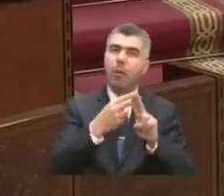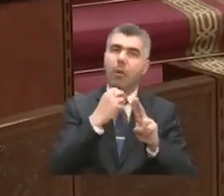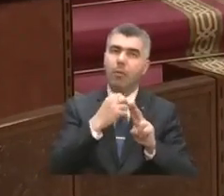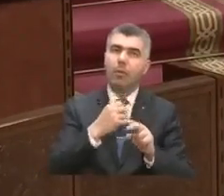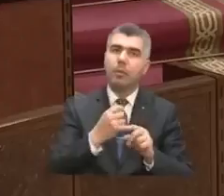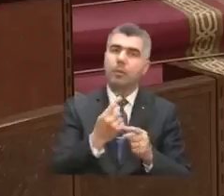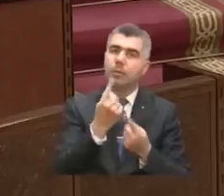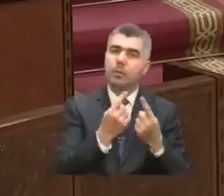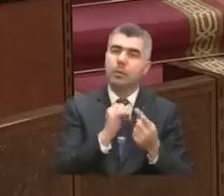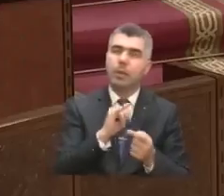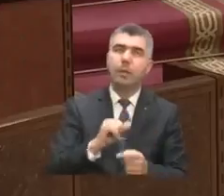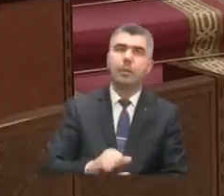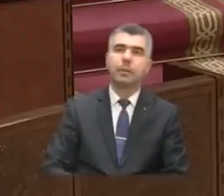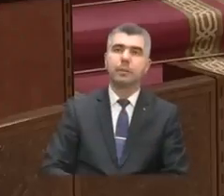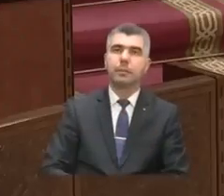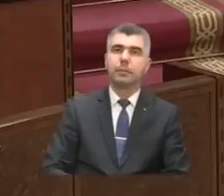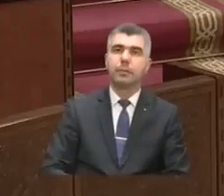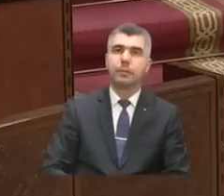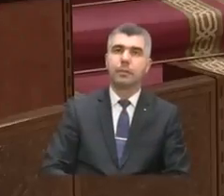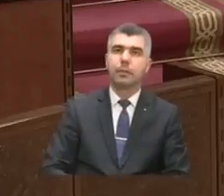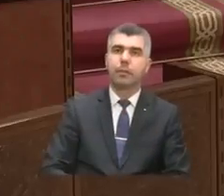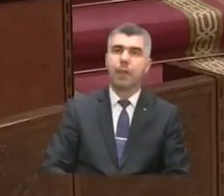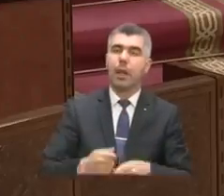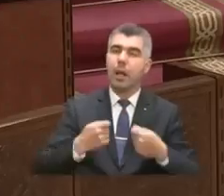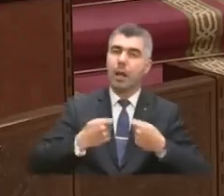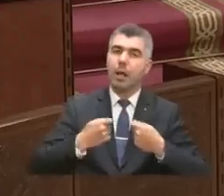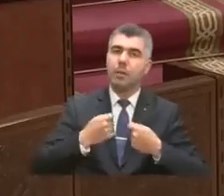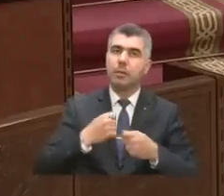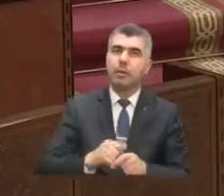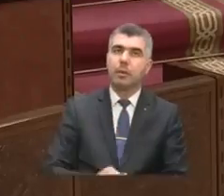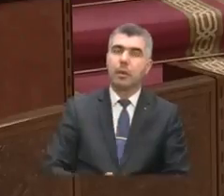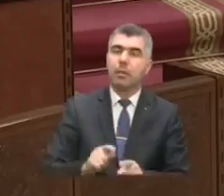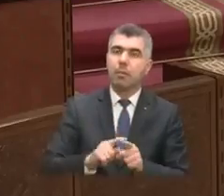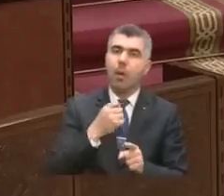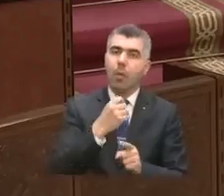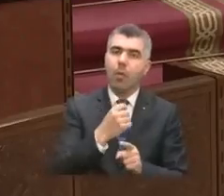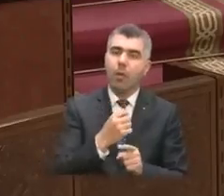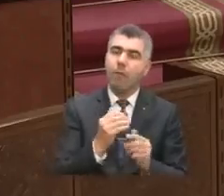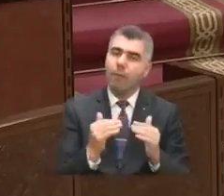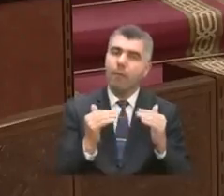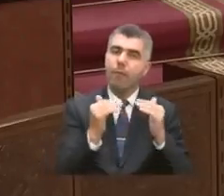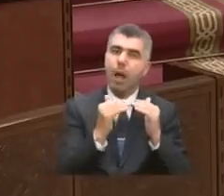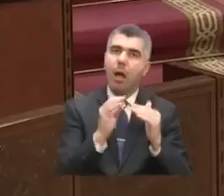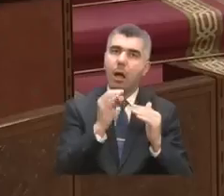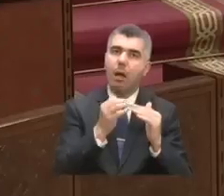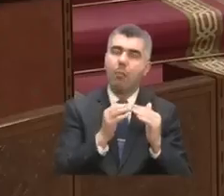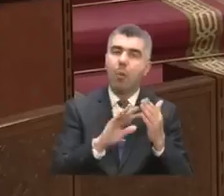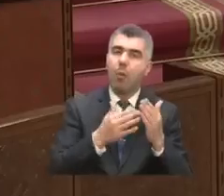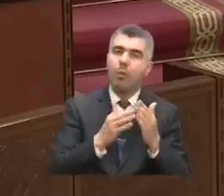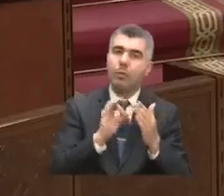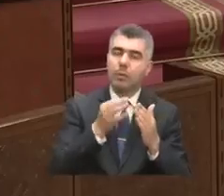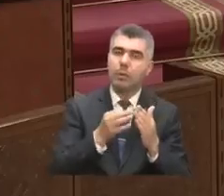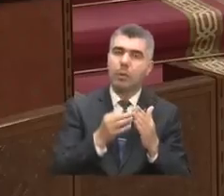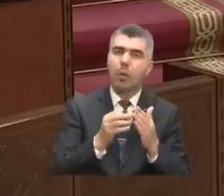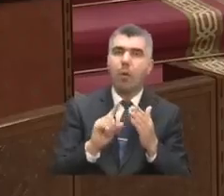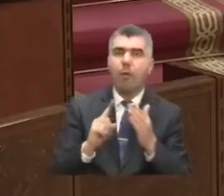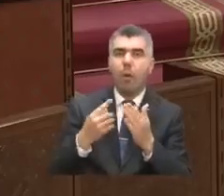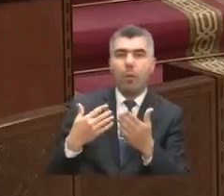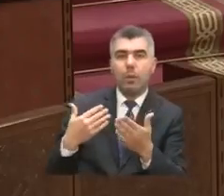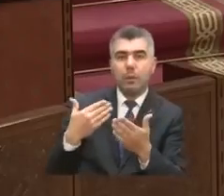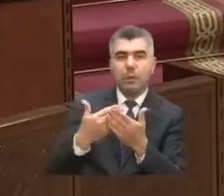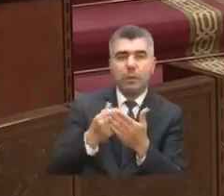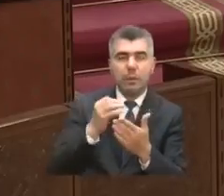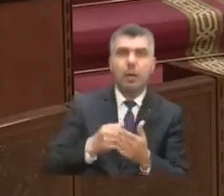او ردود افعال. سيد رئيس السي رشيد الحموني، انا متفق معك في الكلام اللي قلتي، كل من بدايته الى